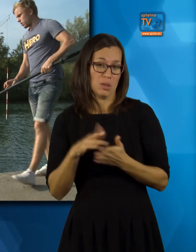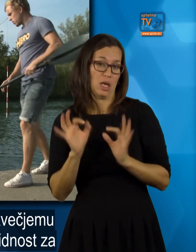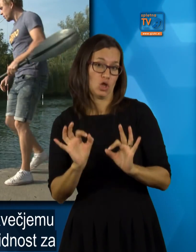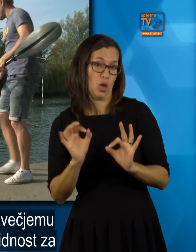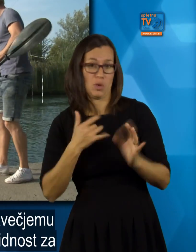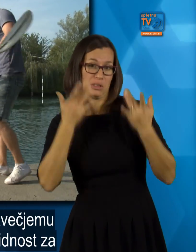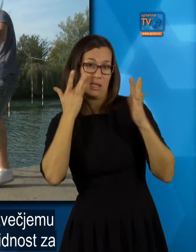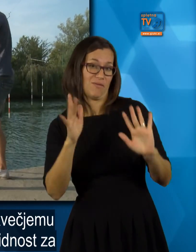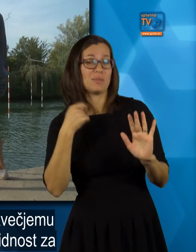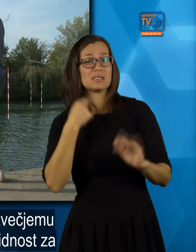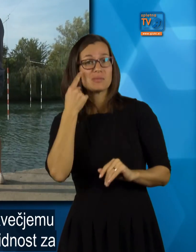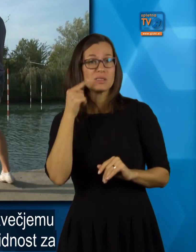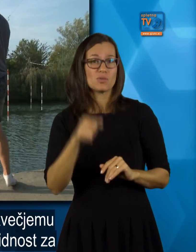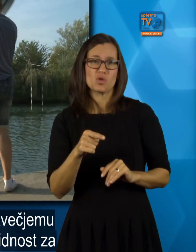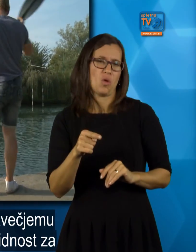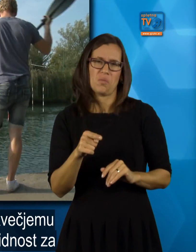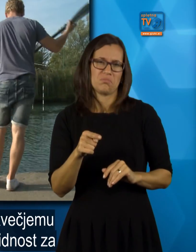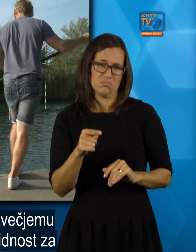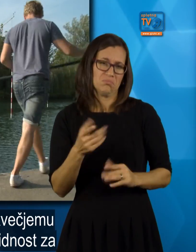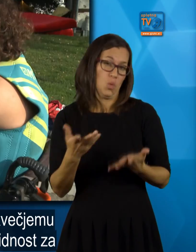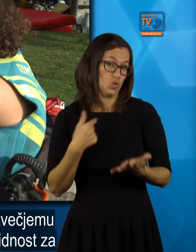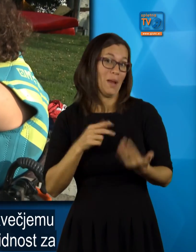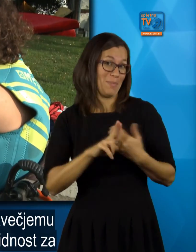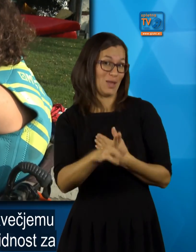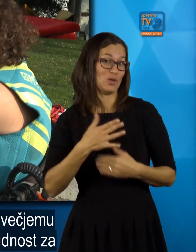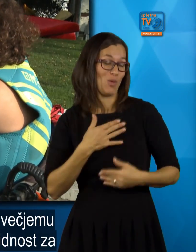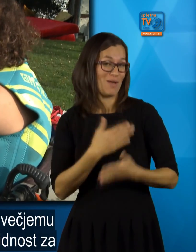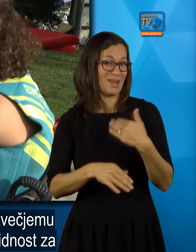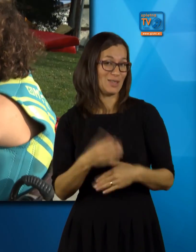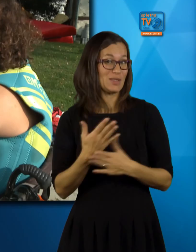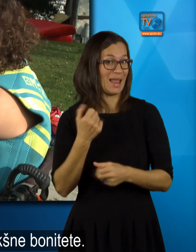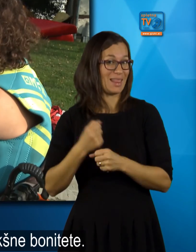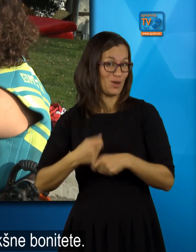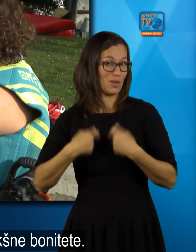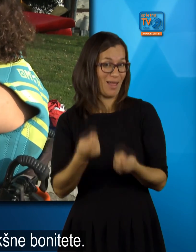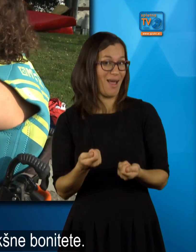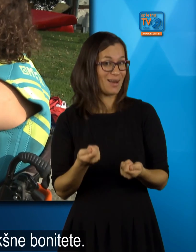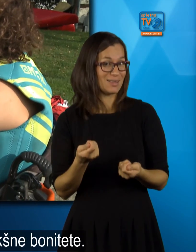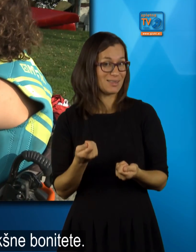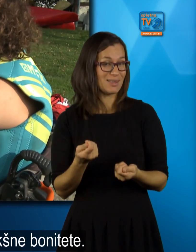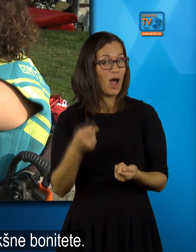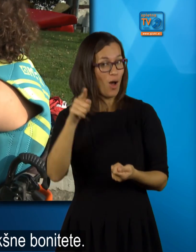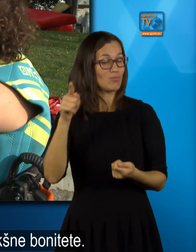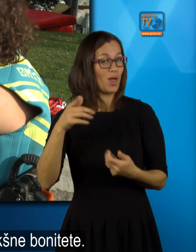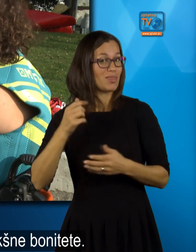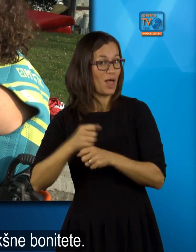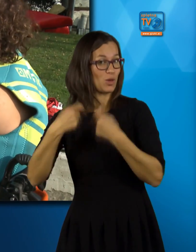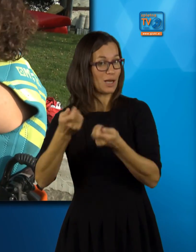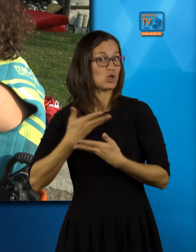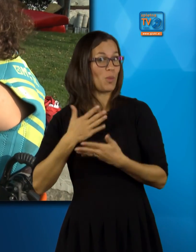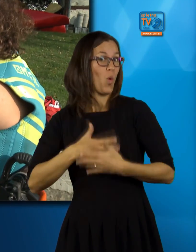da ne vem, mislim, da tukaj ne igra, je kvečam prednost moja invalidnost za delodajalca, ne, kakšne bonitete